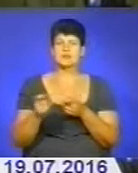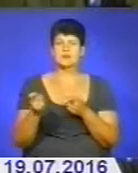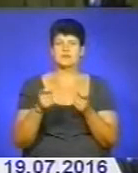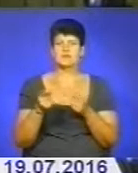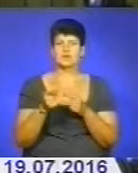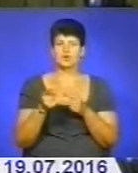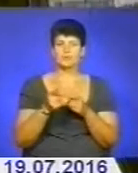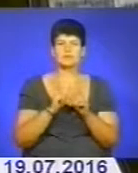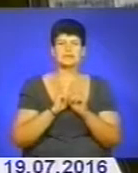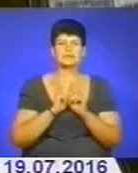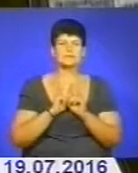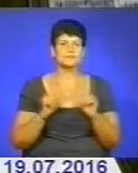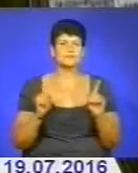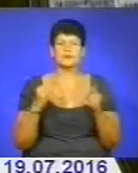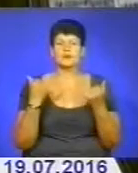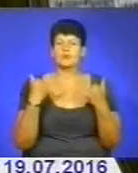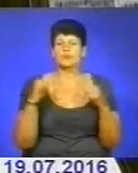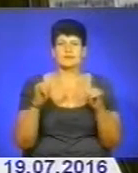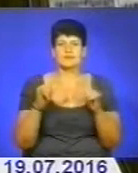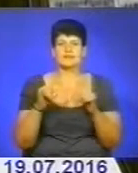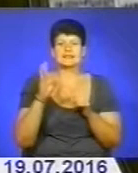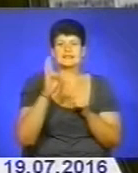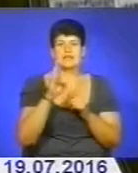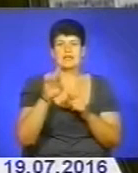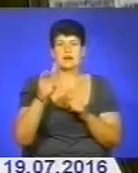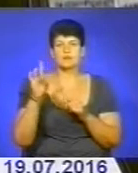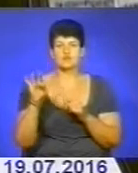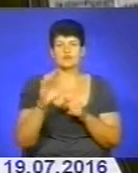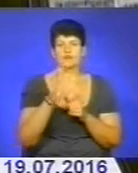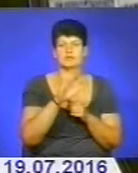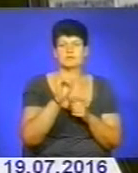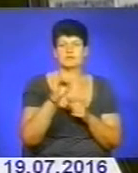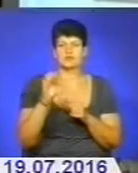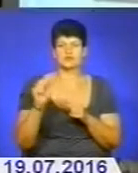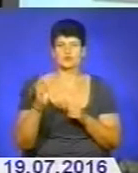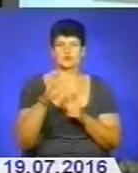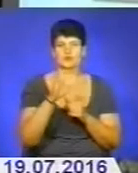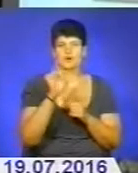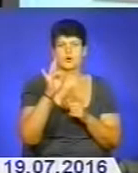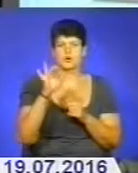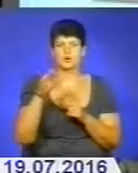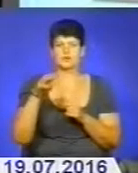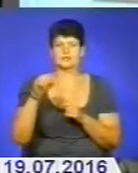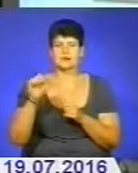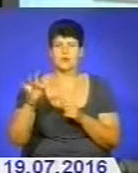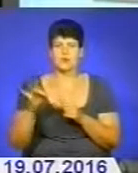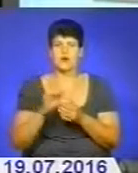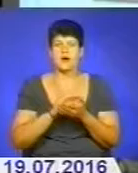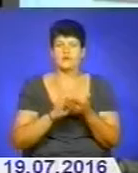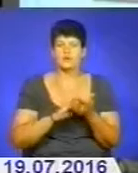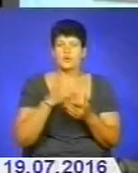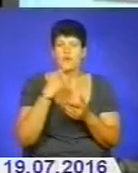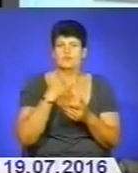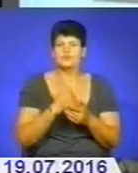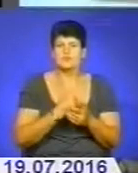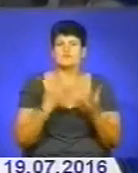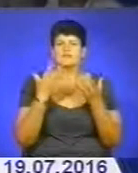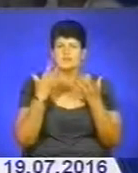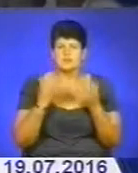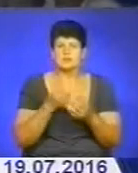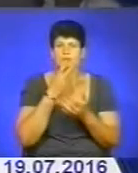Чернівецькому телебаченні, Чортківському радіо. До слова, також був кореспондентом на ТТБ. Роман Островський особисто знав